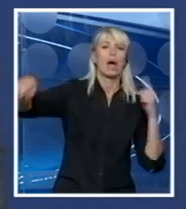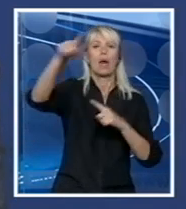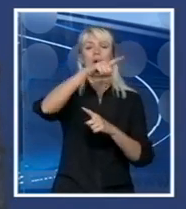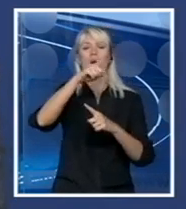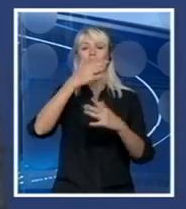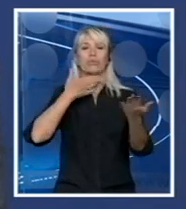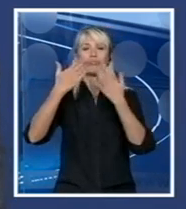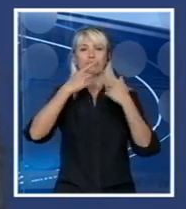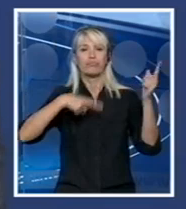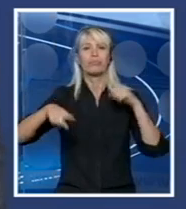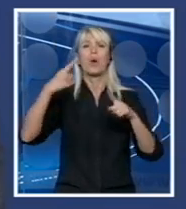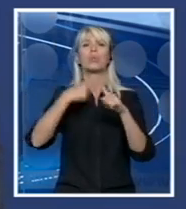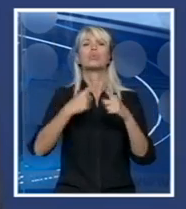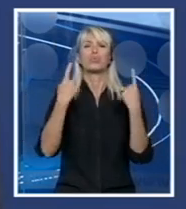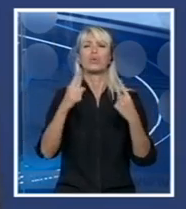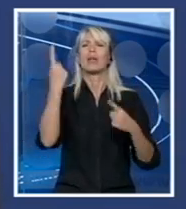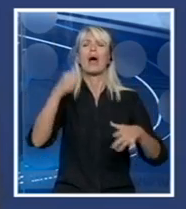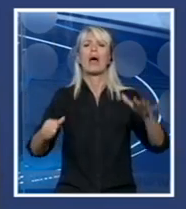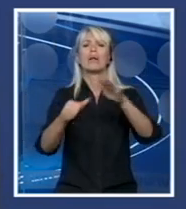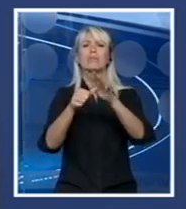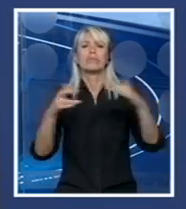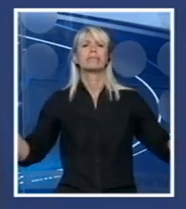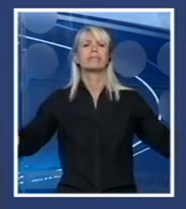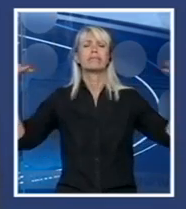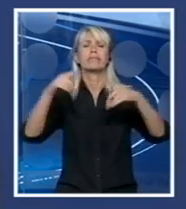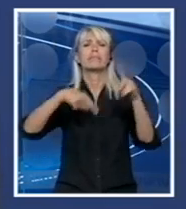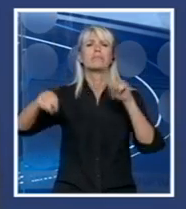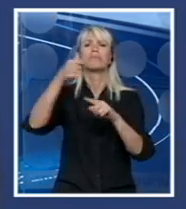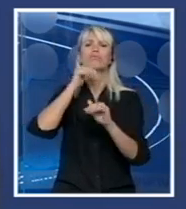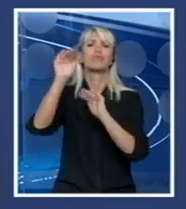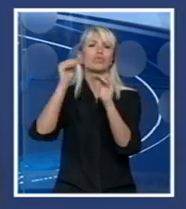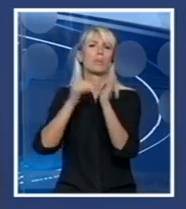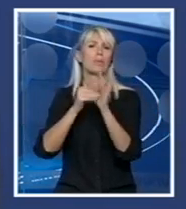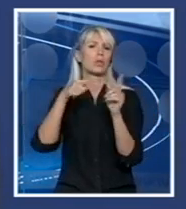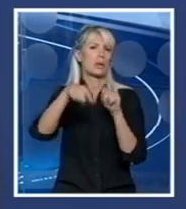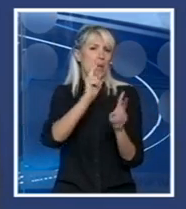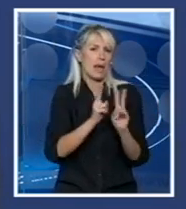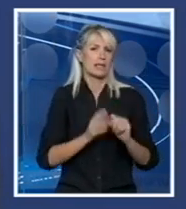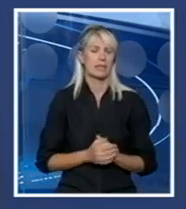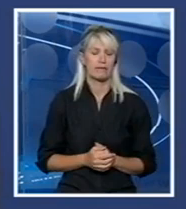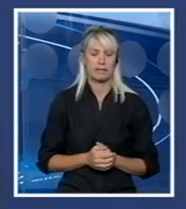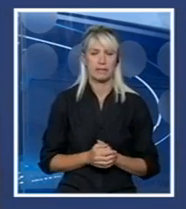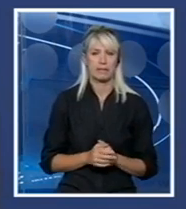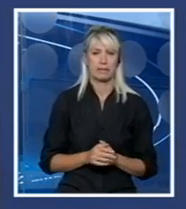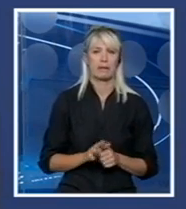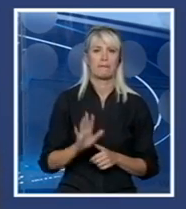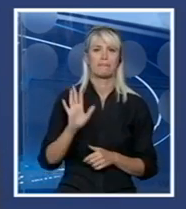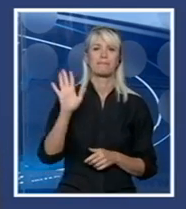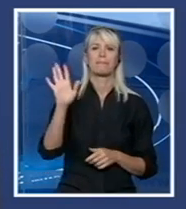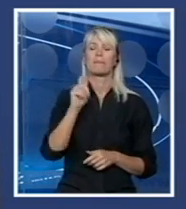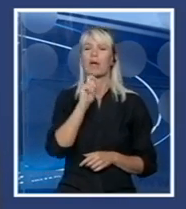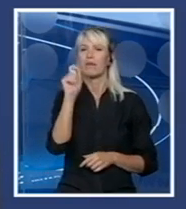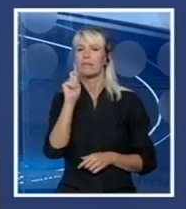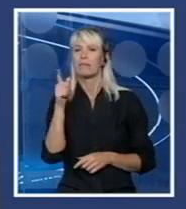ministarstvu u kome mogu da se jave za svaku potrebu. Tehničko pitanje, ko je zadužen da obezbedi maske za nastavnike, reću, za decu, već postali,